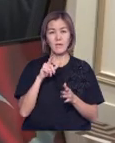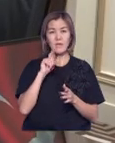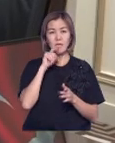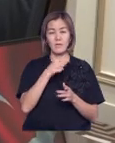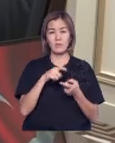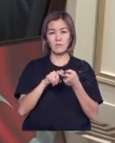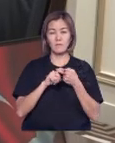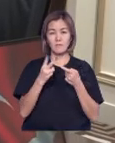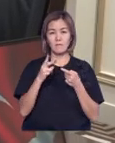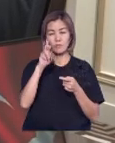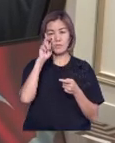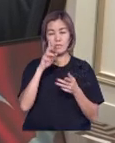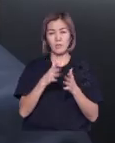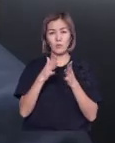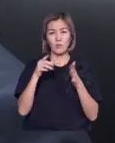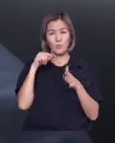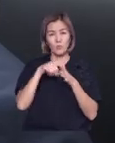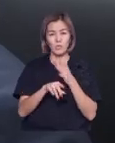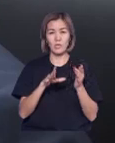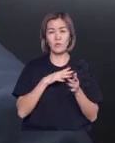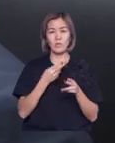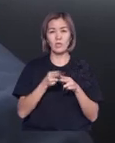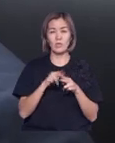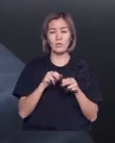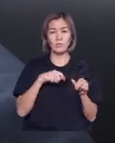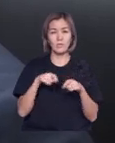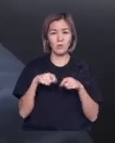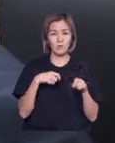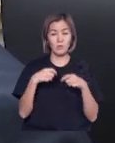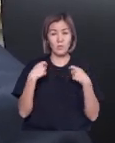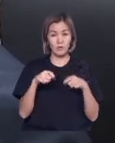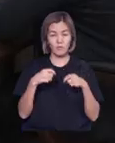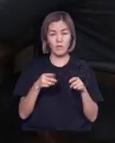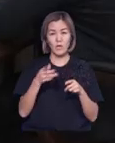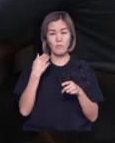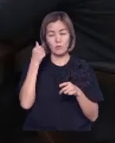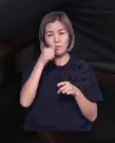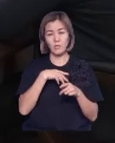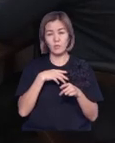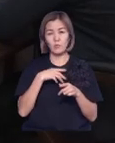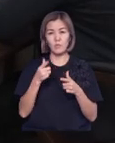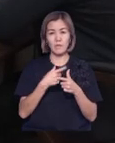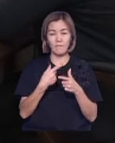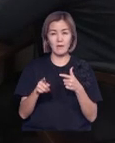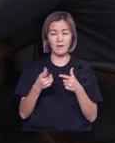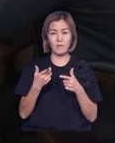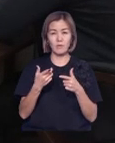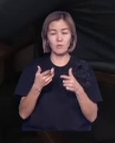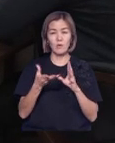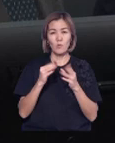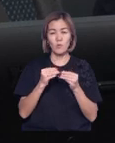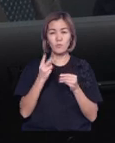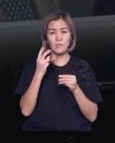экономические связи двух стран имеют глубокие корни, особенно в торговле. В прошлом году товарооборот между Турцией и Алматинской областью